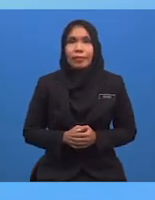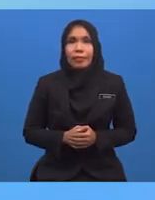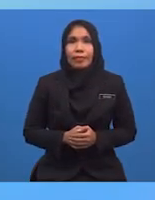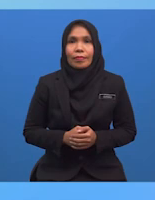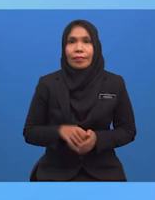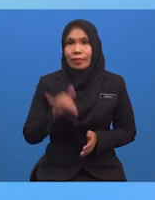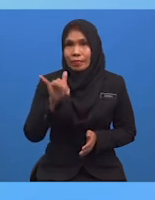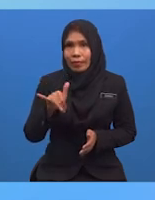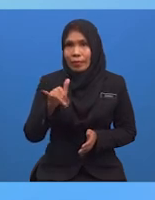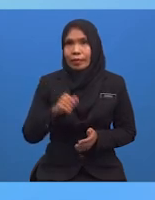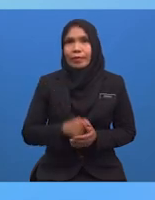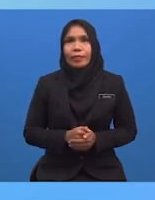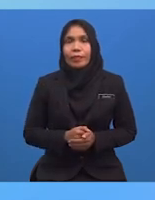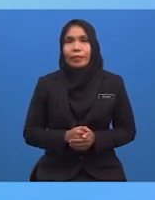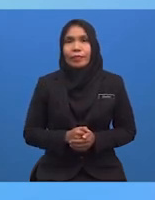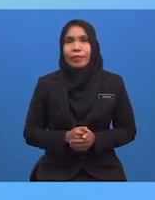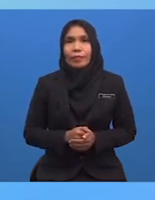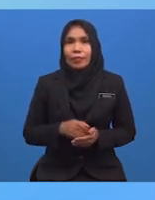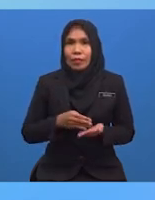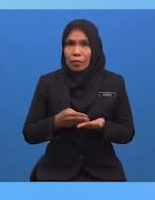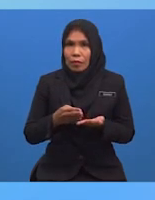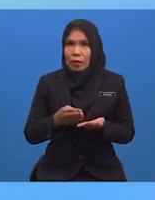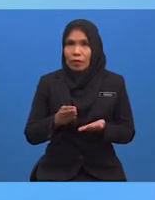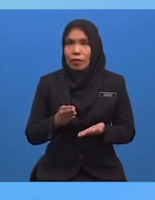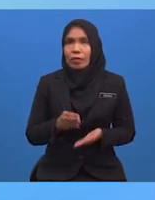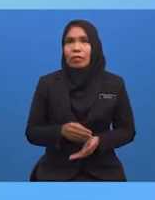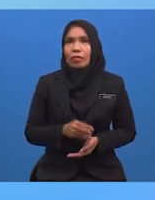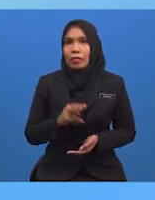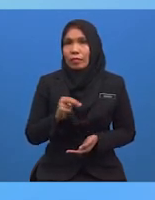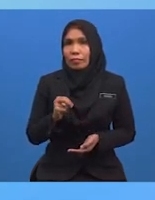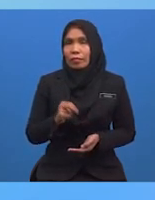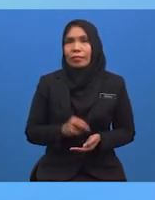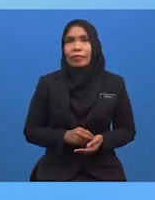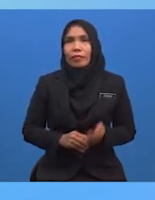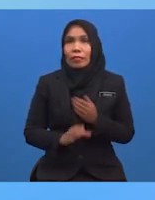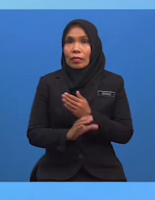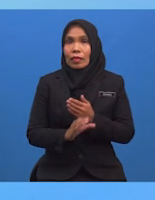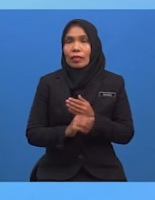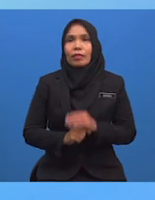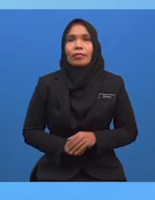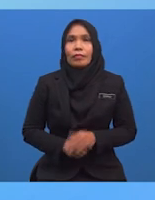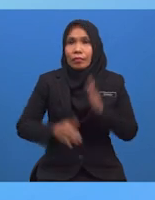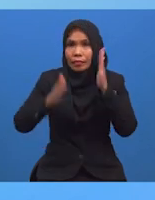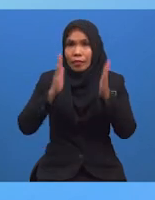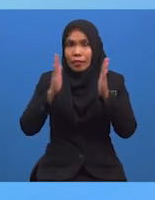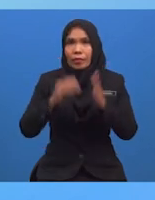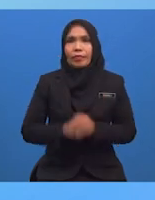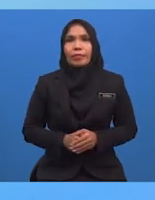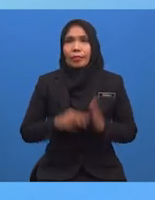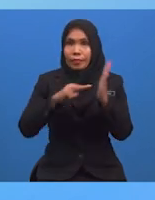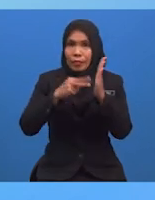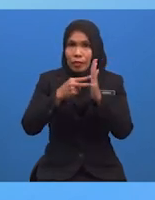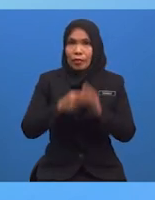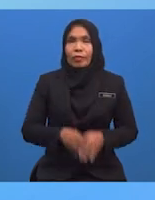Ya, belanjawan negara atau lebih dikenali dengan bajet ialah satu penyata anggaran